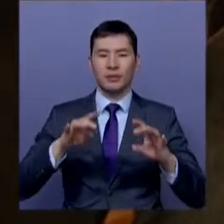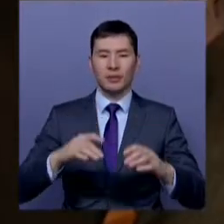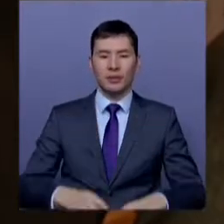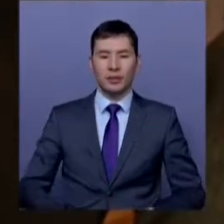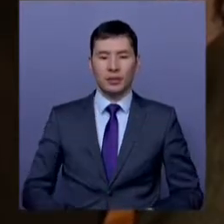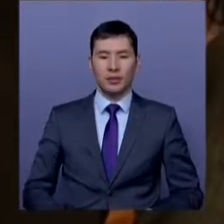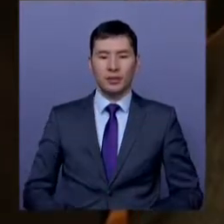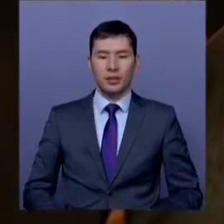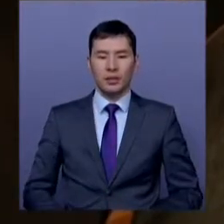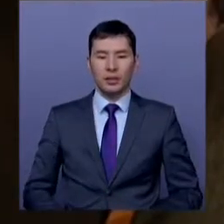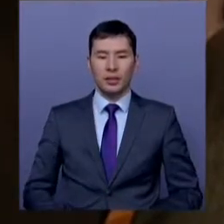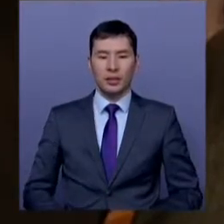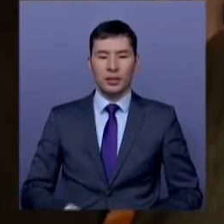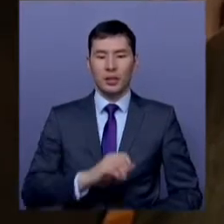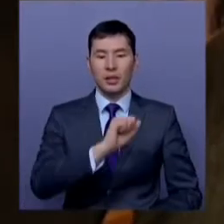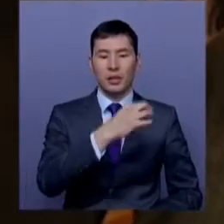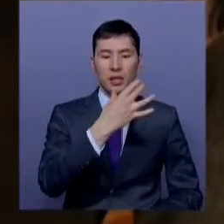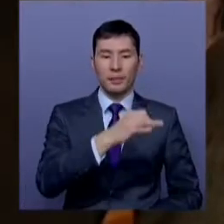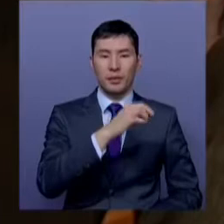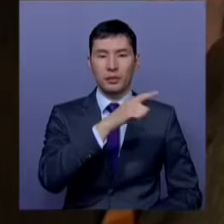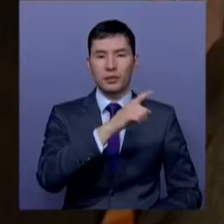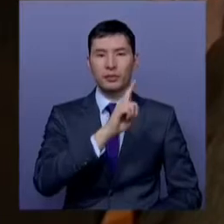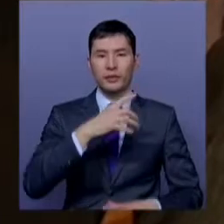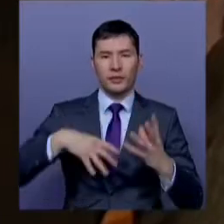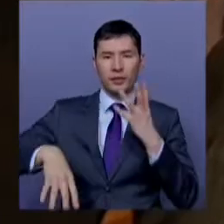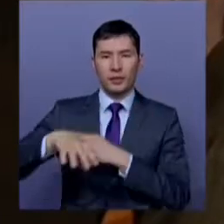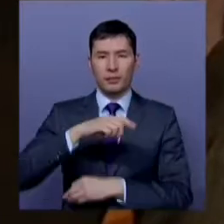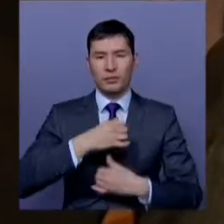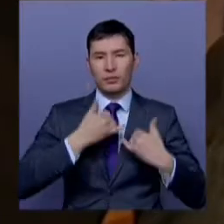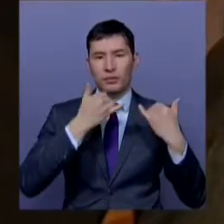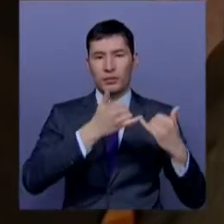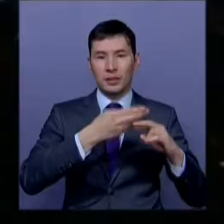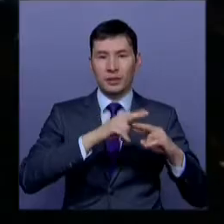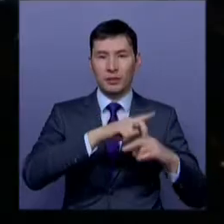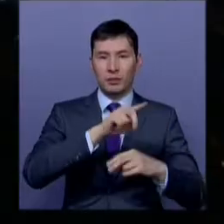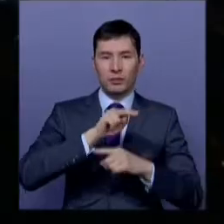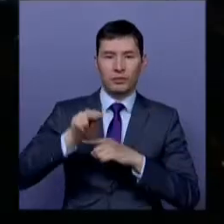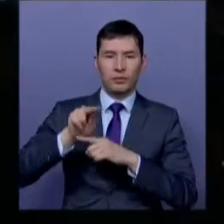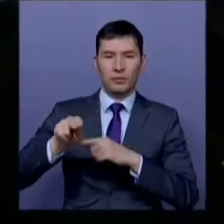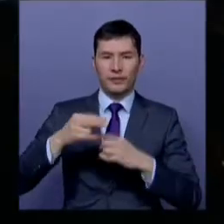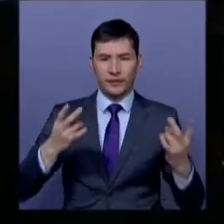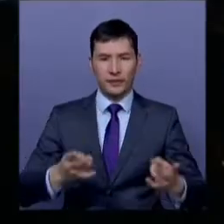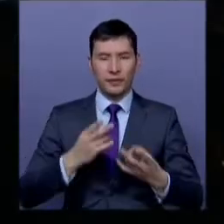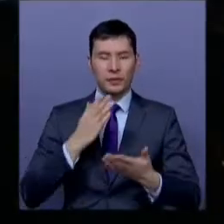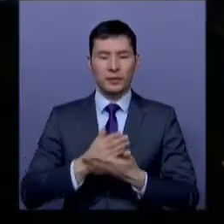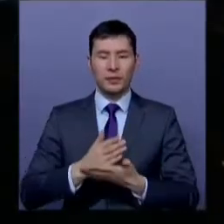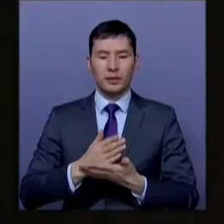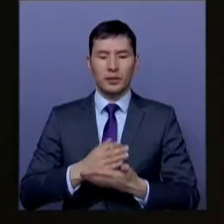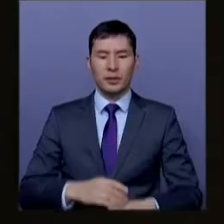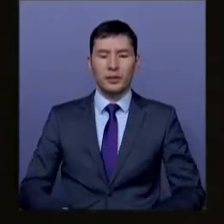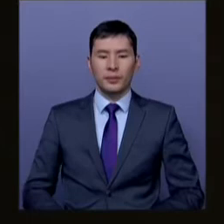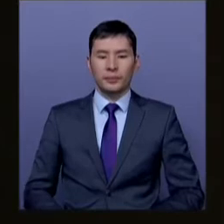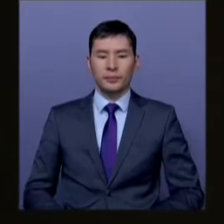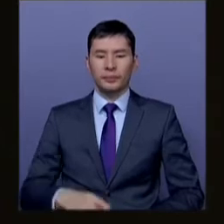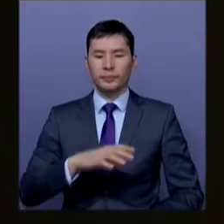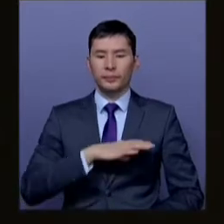адам ортақ деп. Абай баршамызға ортақ мереке құтты болсын. Әдеби кешке Батыс Қазақстан облысының